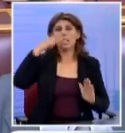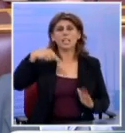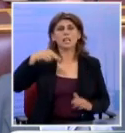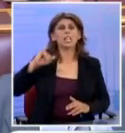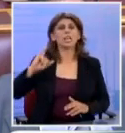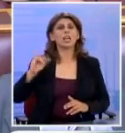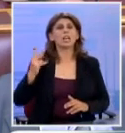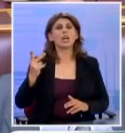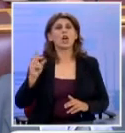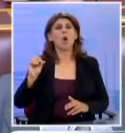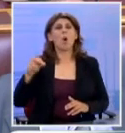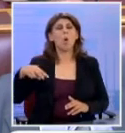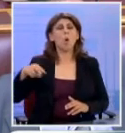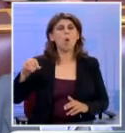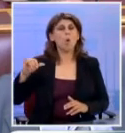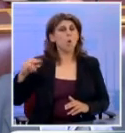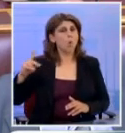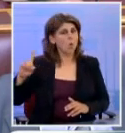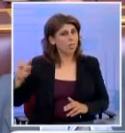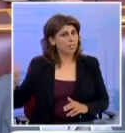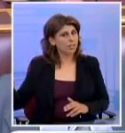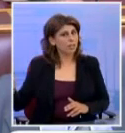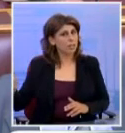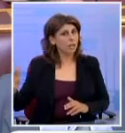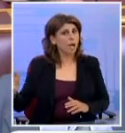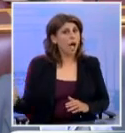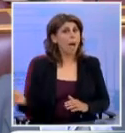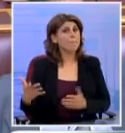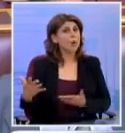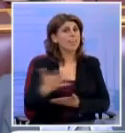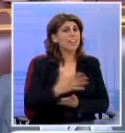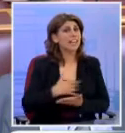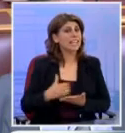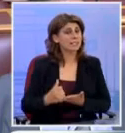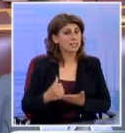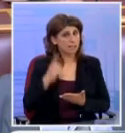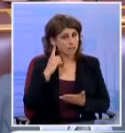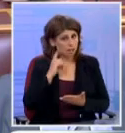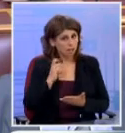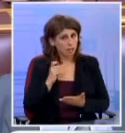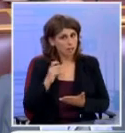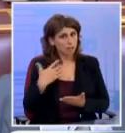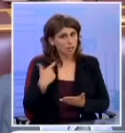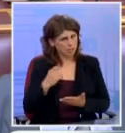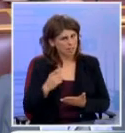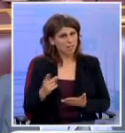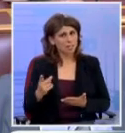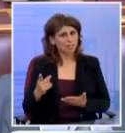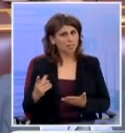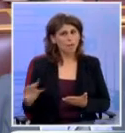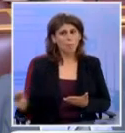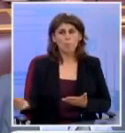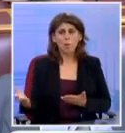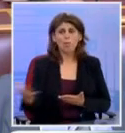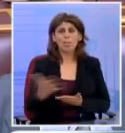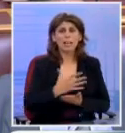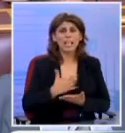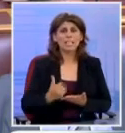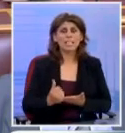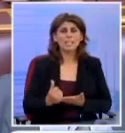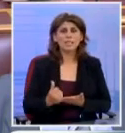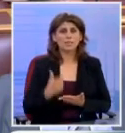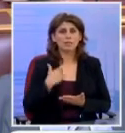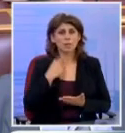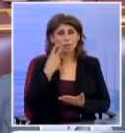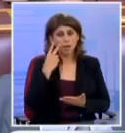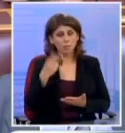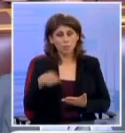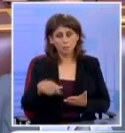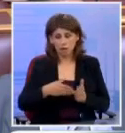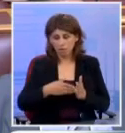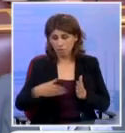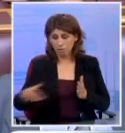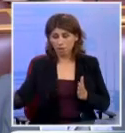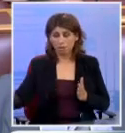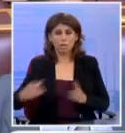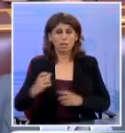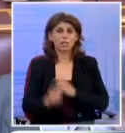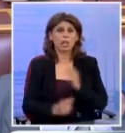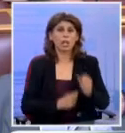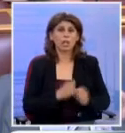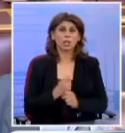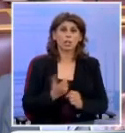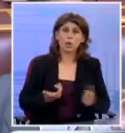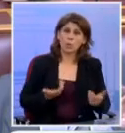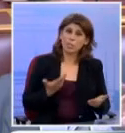και μάλιστα σε σχέση με τα ποθενέσκες. Ξέρετε ότι κάνουν ποθενέσκες. Να δούμε εκείνα τα χρόνια δηλαδή.